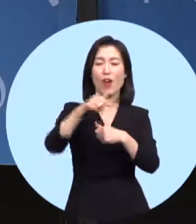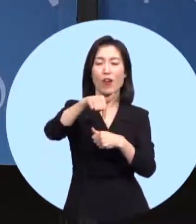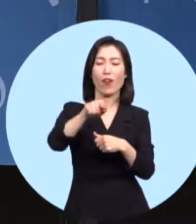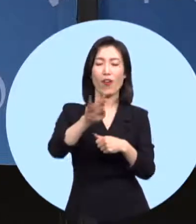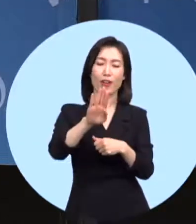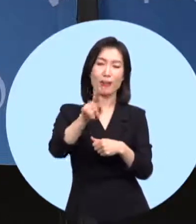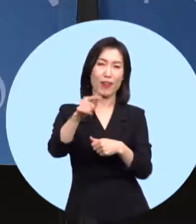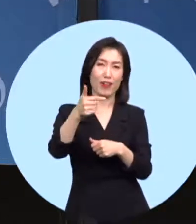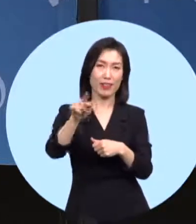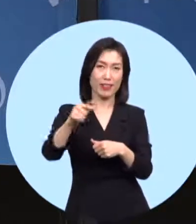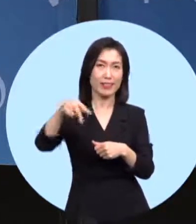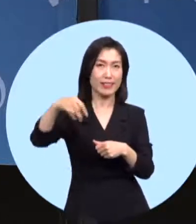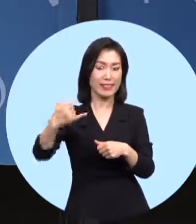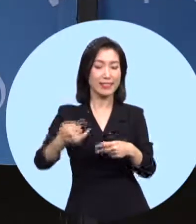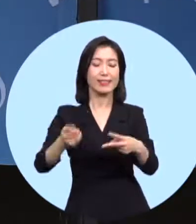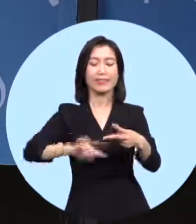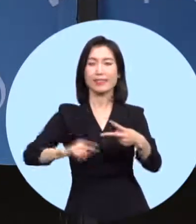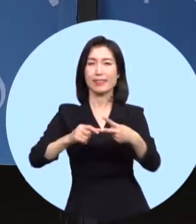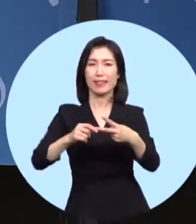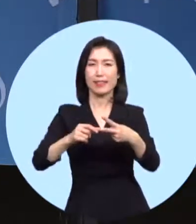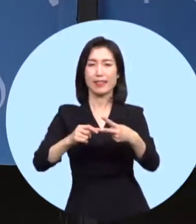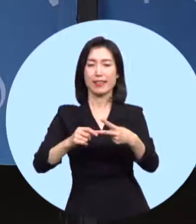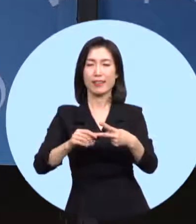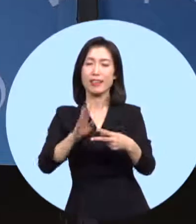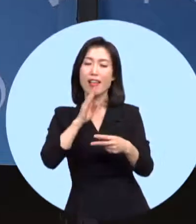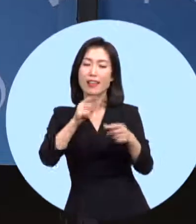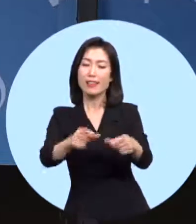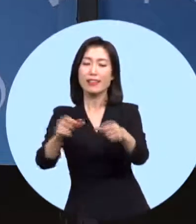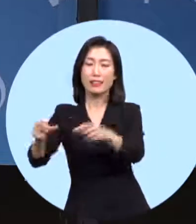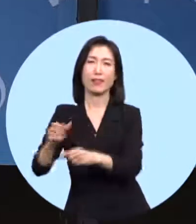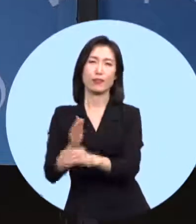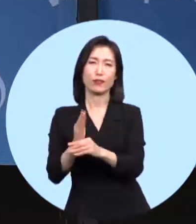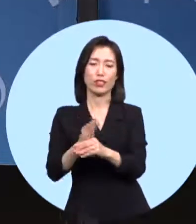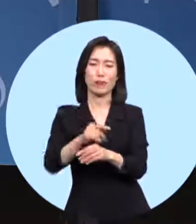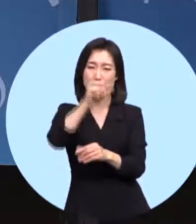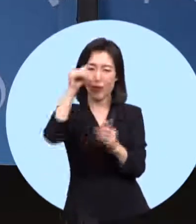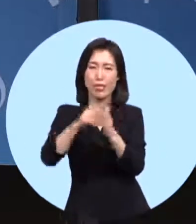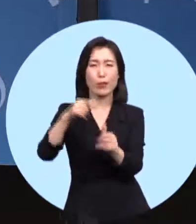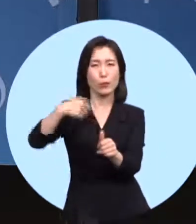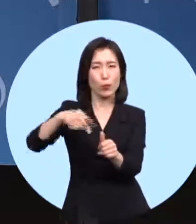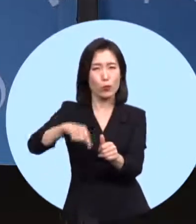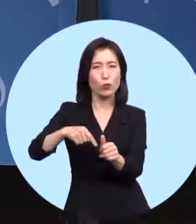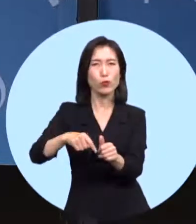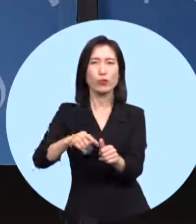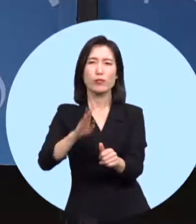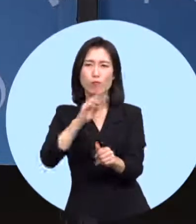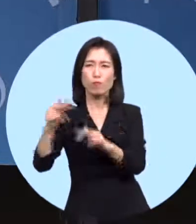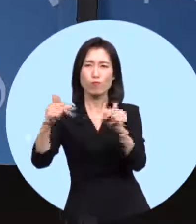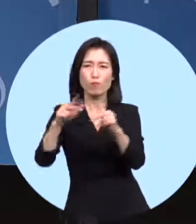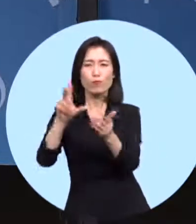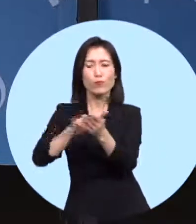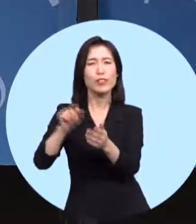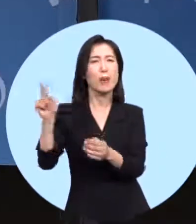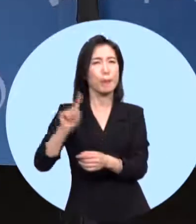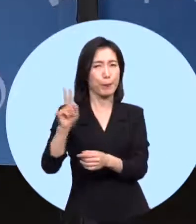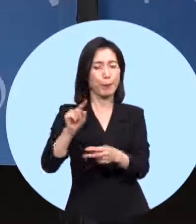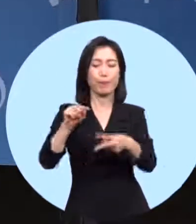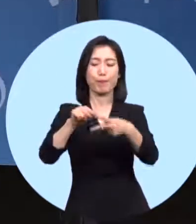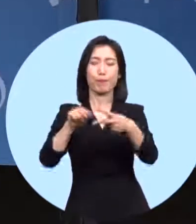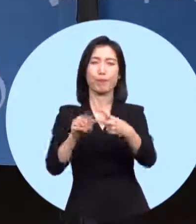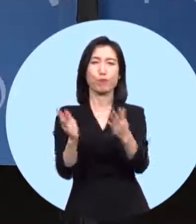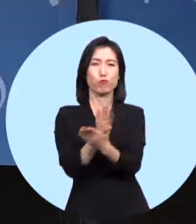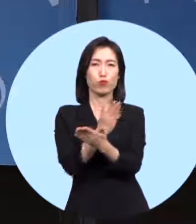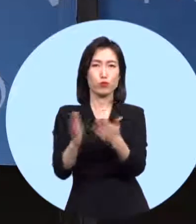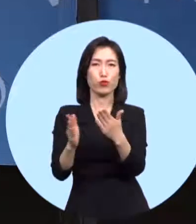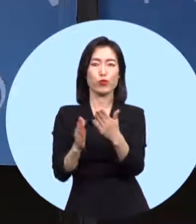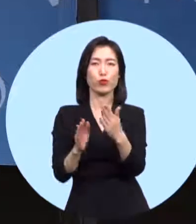대한 것이고 두 번째로는 현장 중심으로 평생교육 거버넌스의 쟁점이 무엇인지 두 가지로